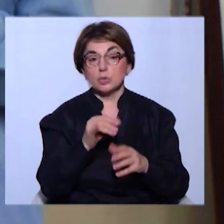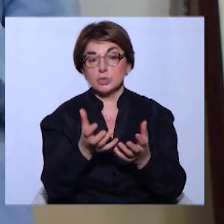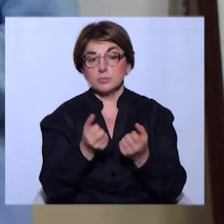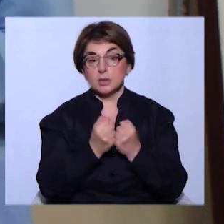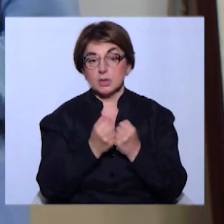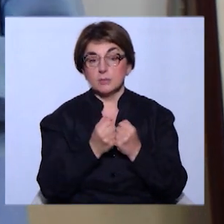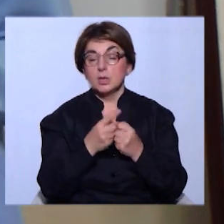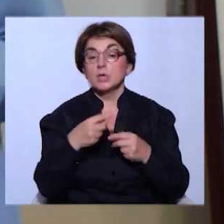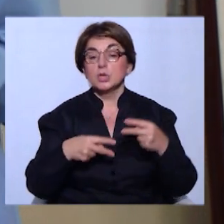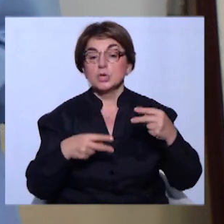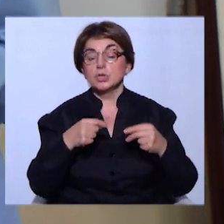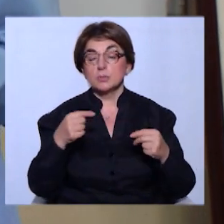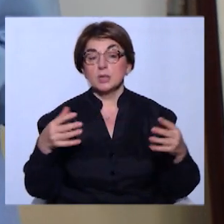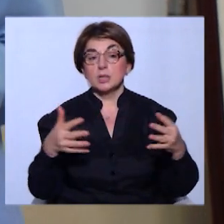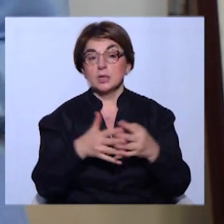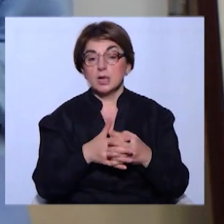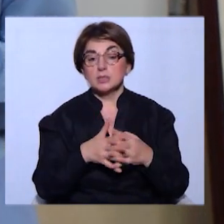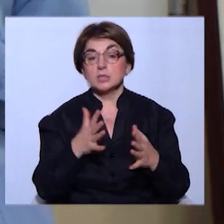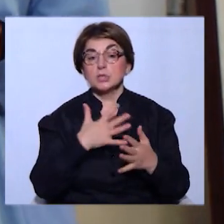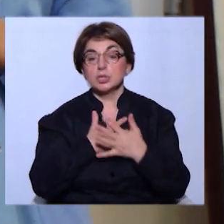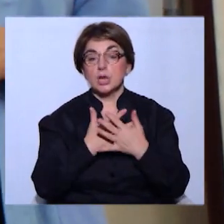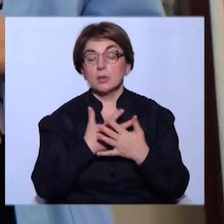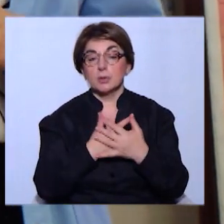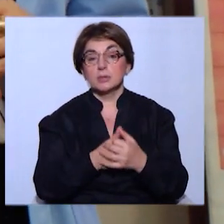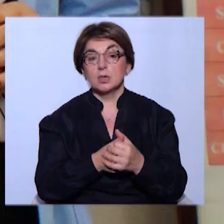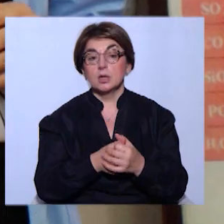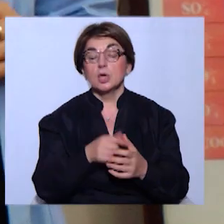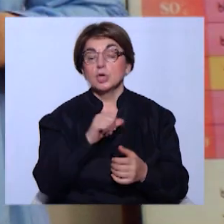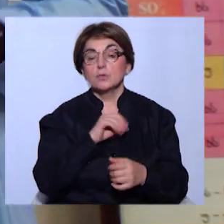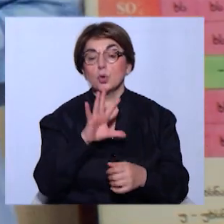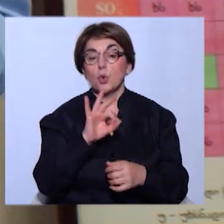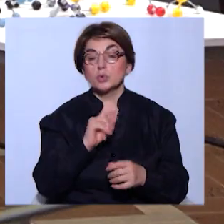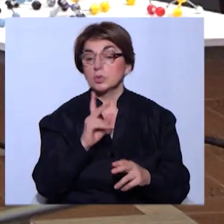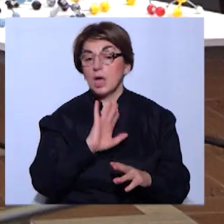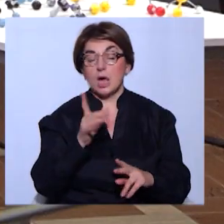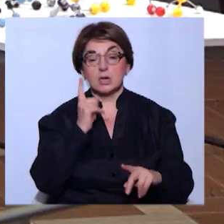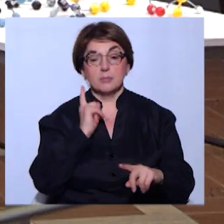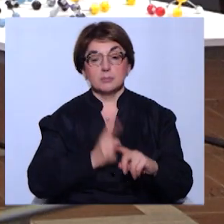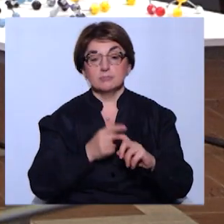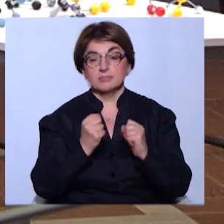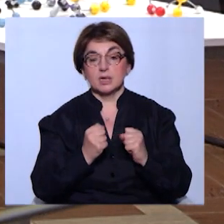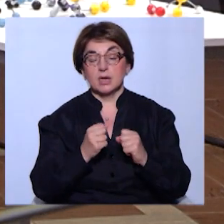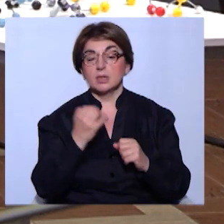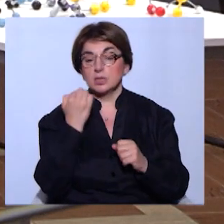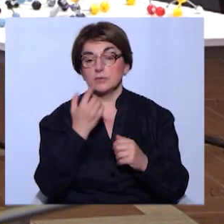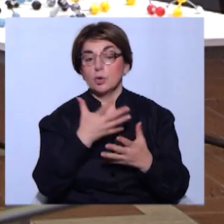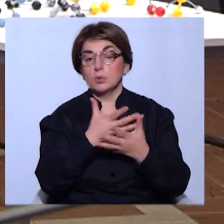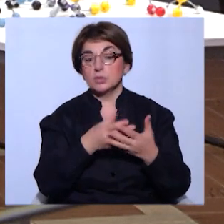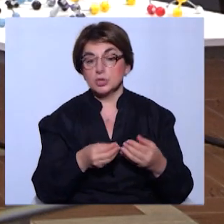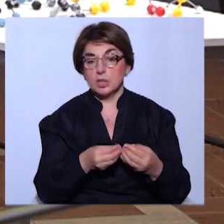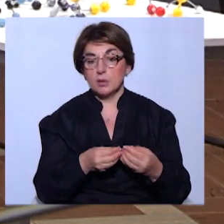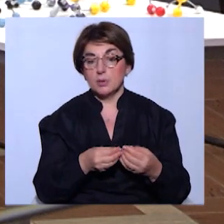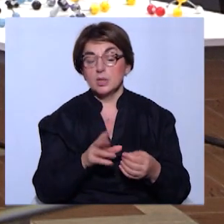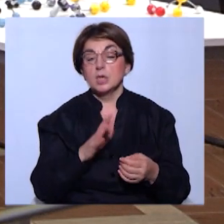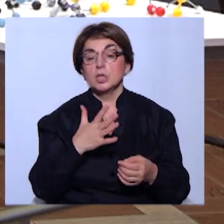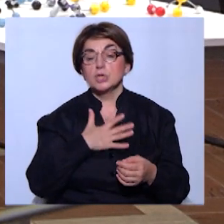Ატომური ჟანგბადი ასევე ვახსენე წინა გაკვეთილზე და ვთქვით, რომ ის ძლიერი მჟანგავია. Რაც შეეხება მეორე ელემენტს, რომელიც